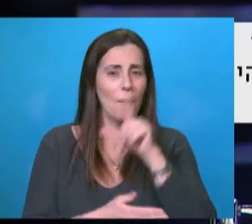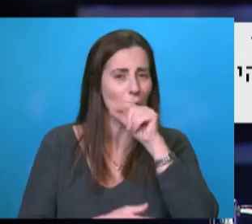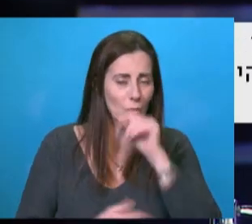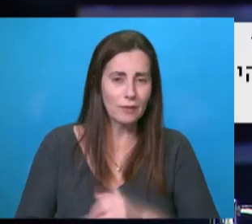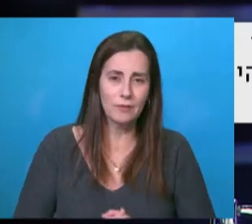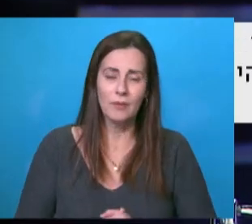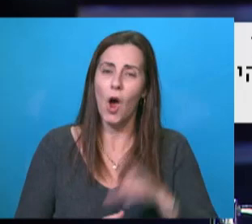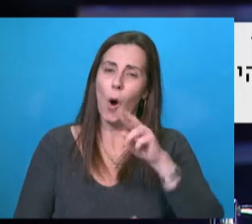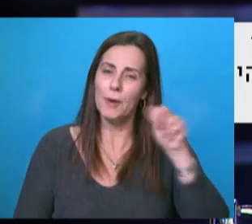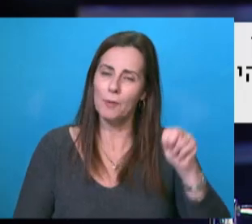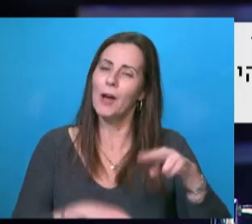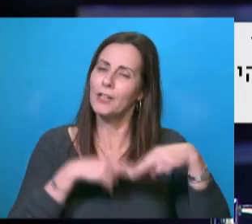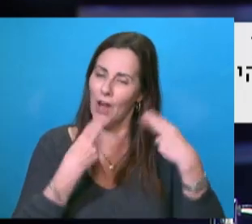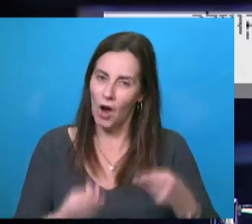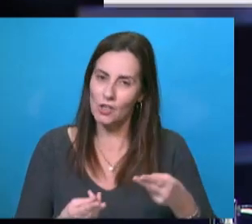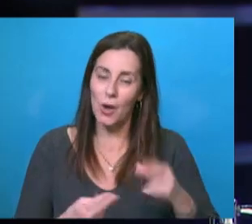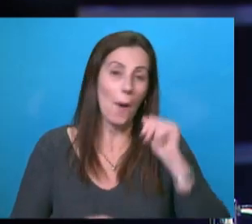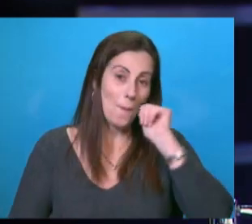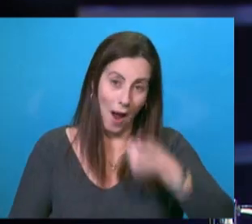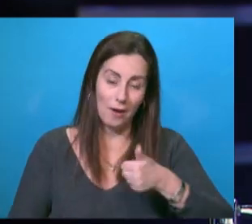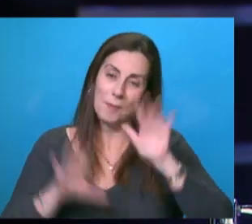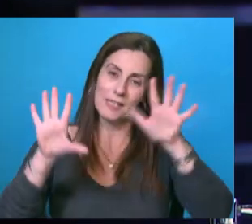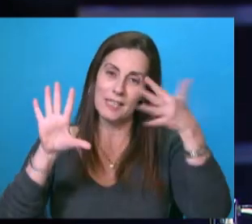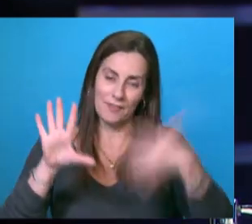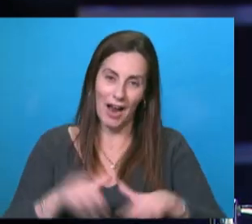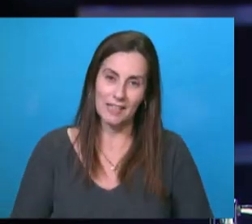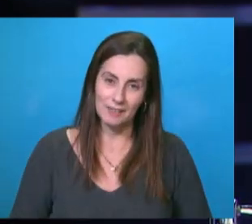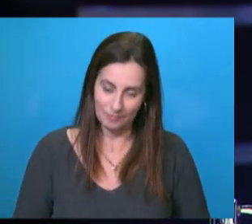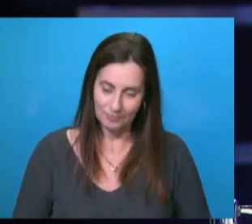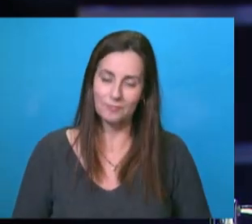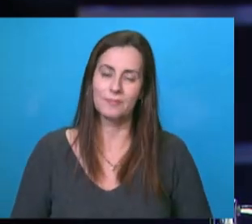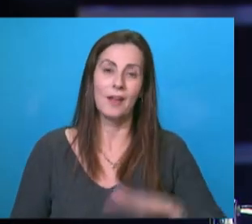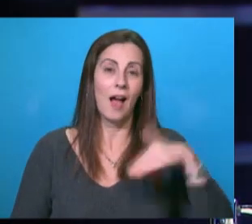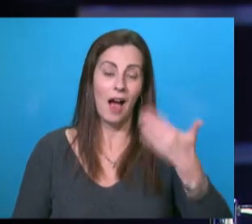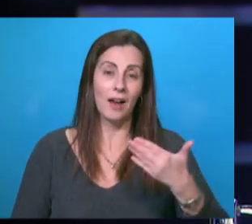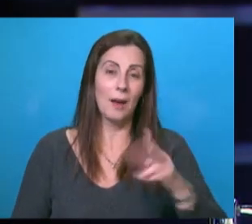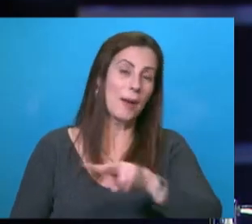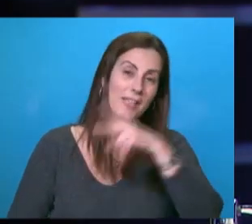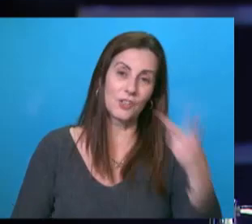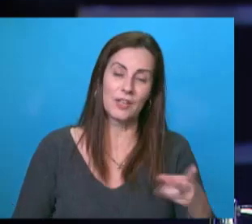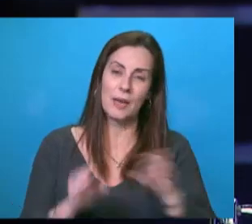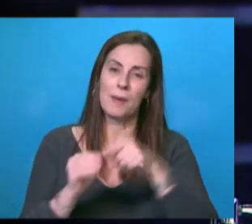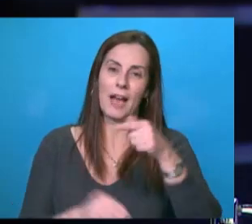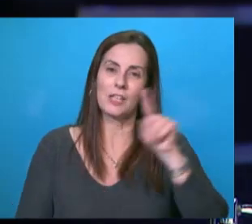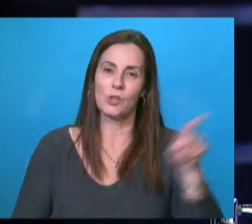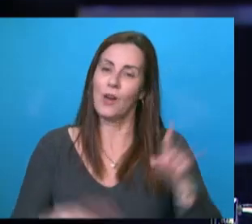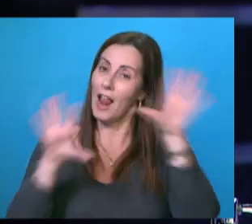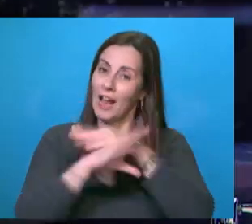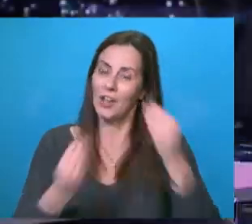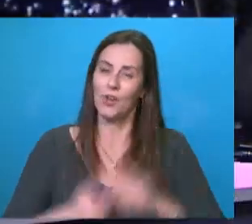נוימרק תחזור לכאן מחר ב-10:30. מיד אחרינו, מהצד השני, עם גיא זוהר. לילה טוב.